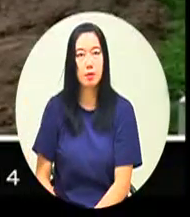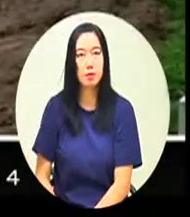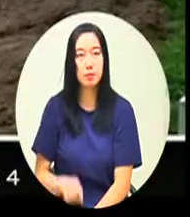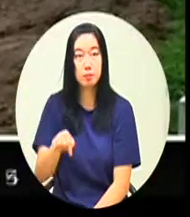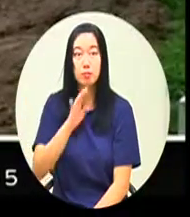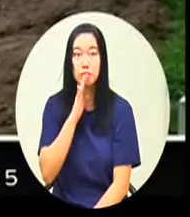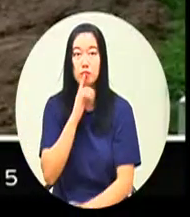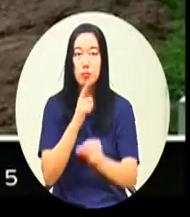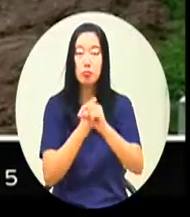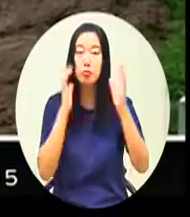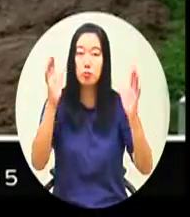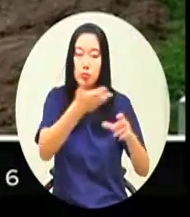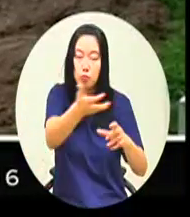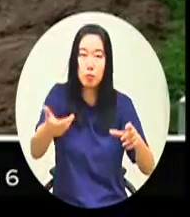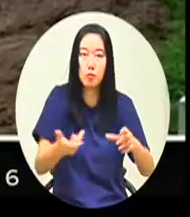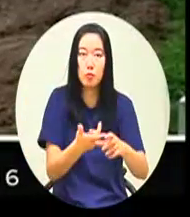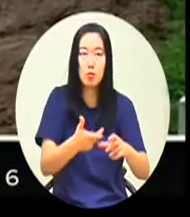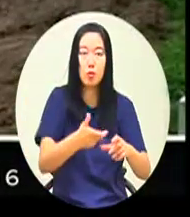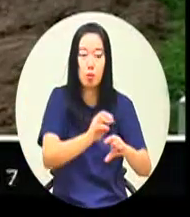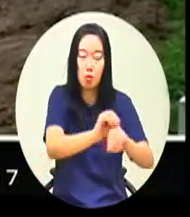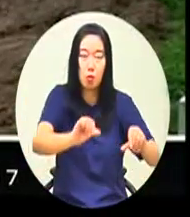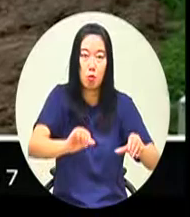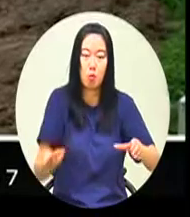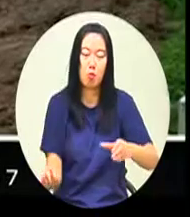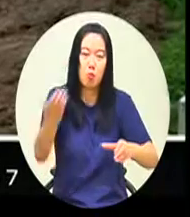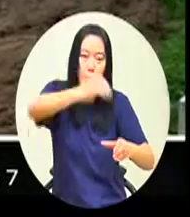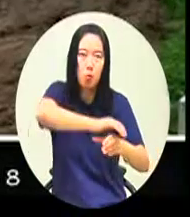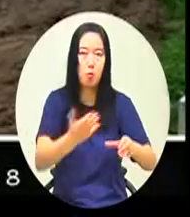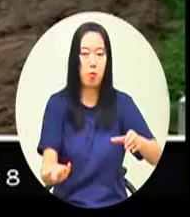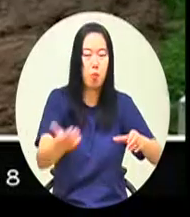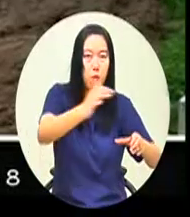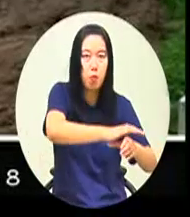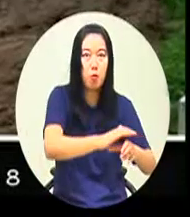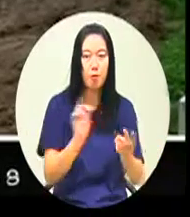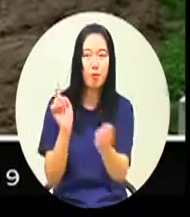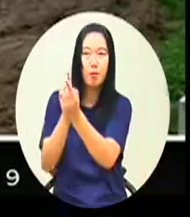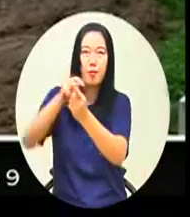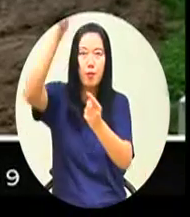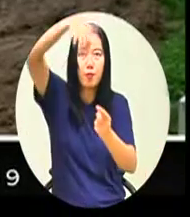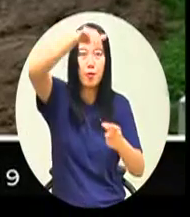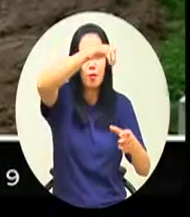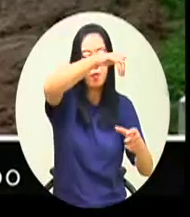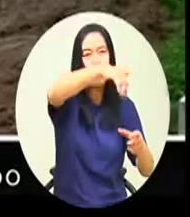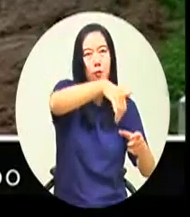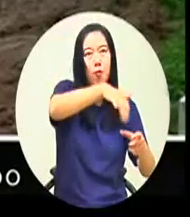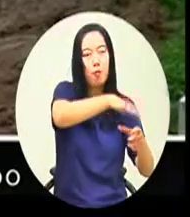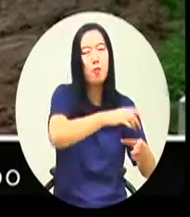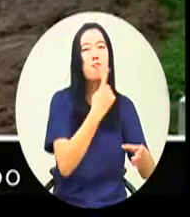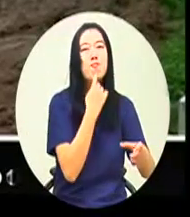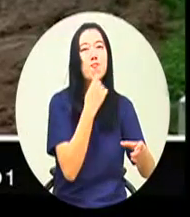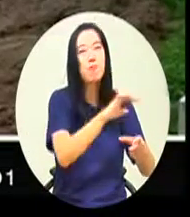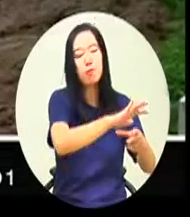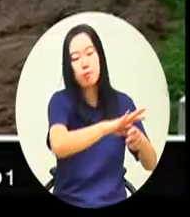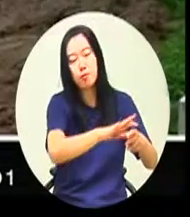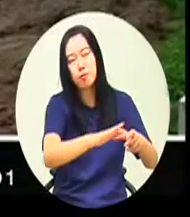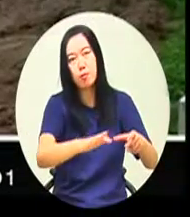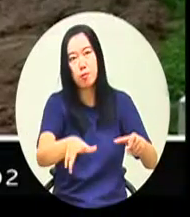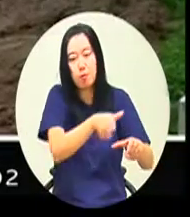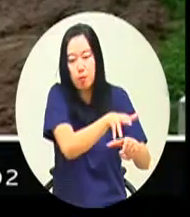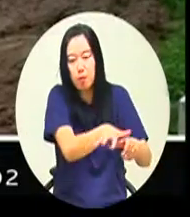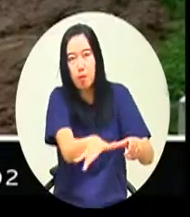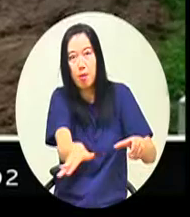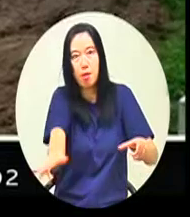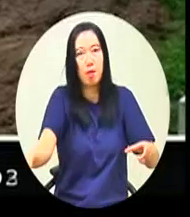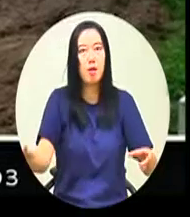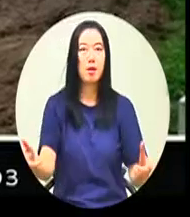中政府疏浚上来的泥土啊，下雨下了以后又流回湖里面去了， 是这白做啊，这个